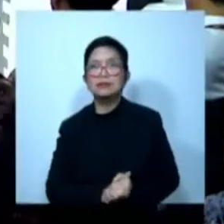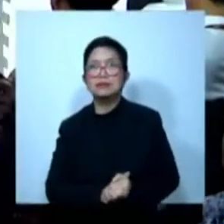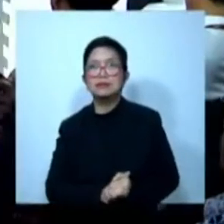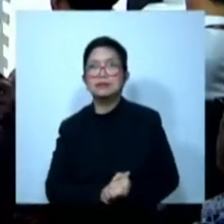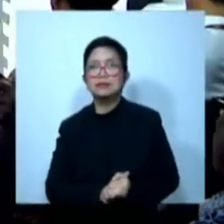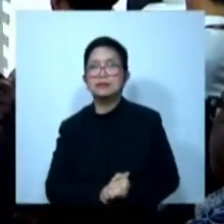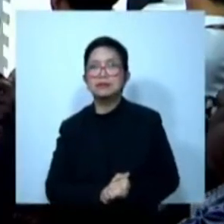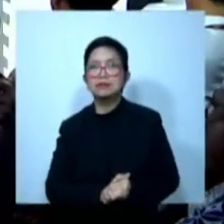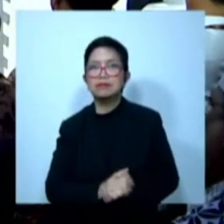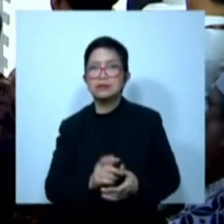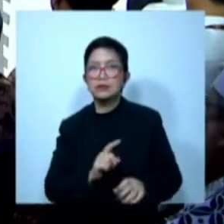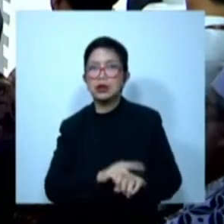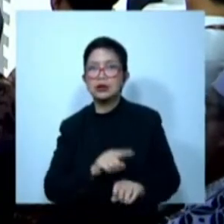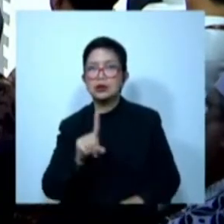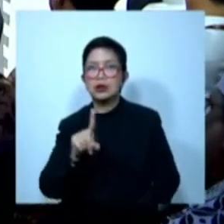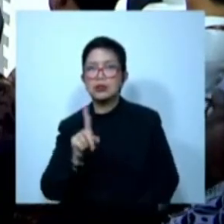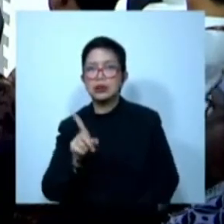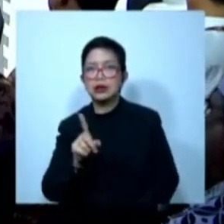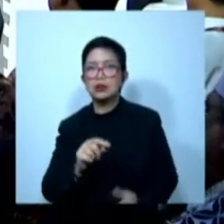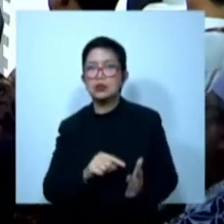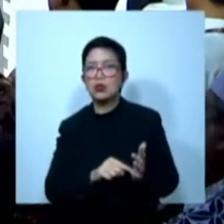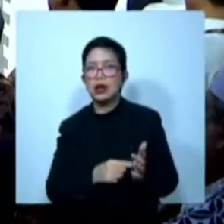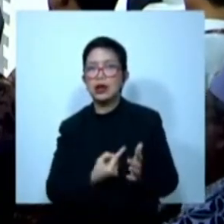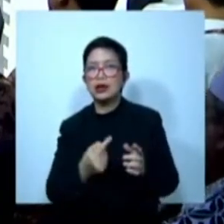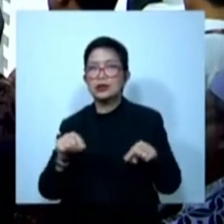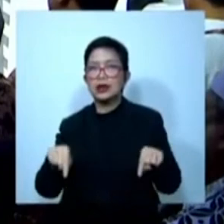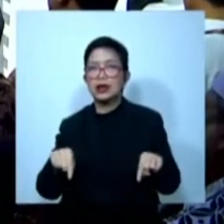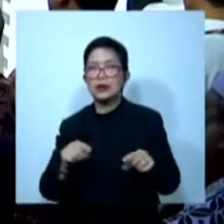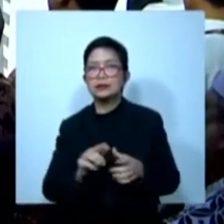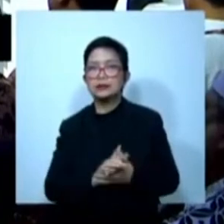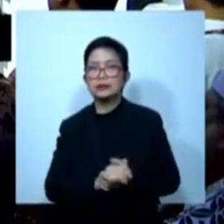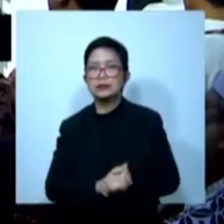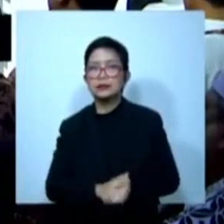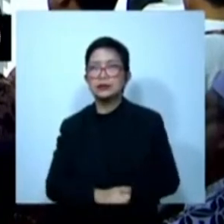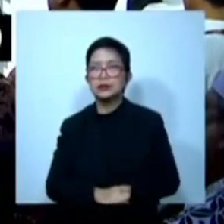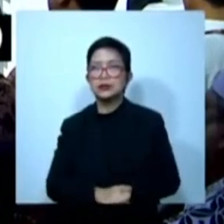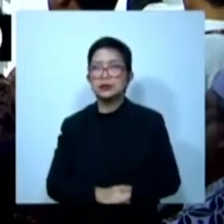1. Waktunya 1 menit dimulai dari sekarang.